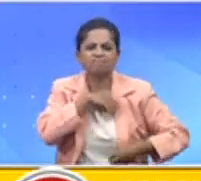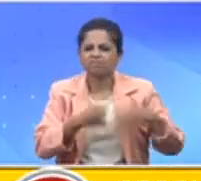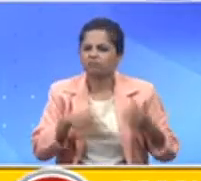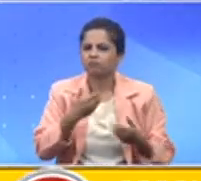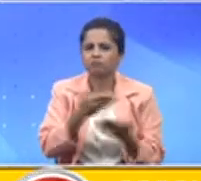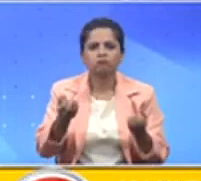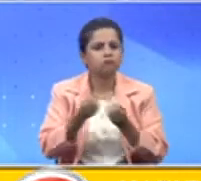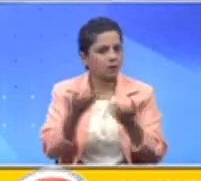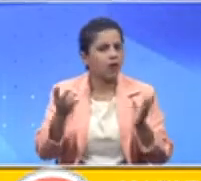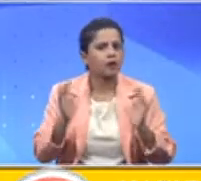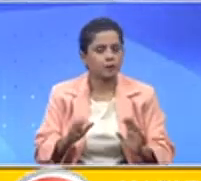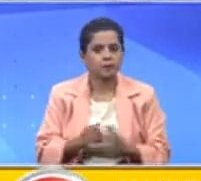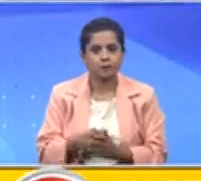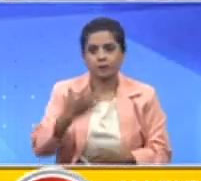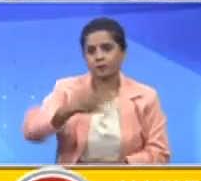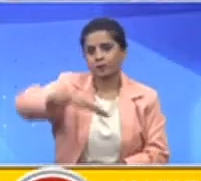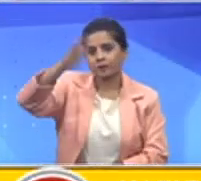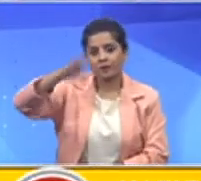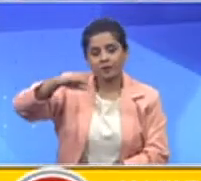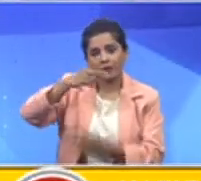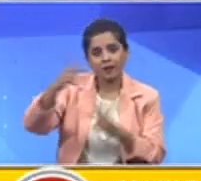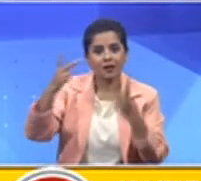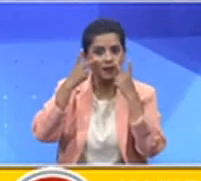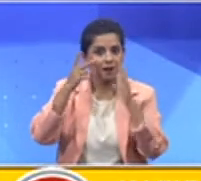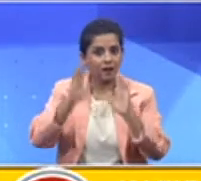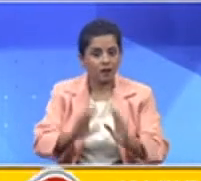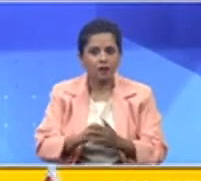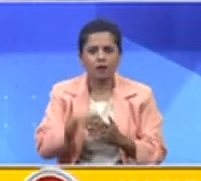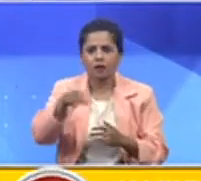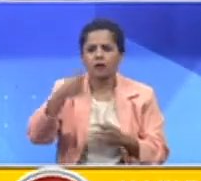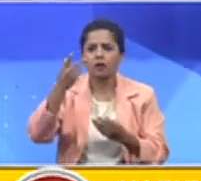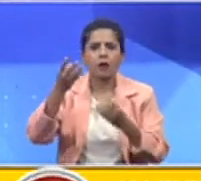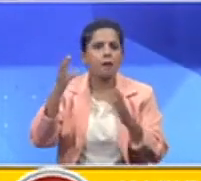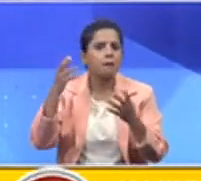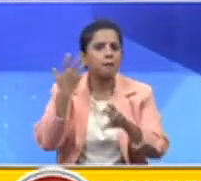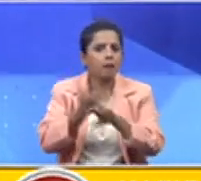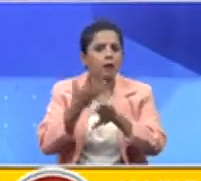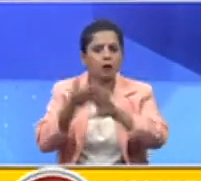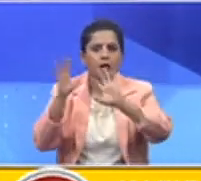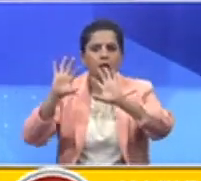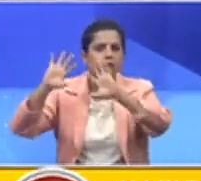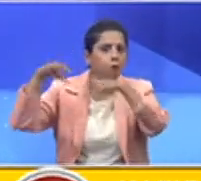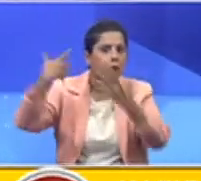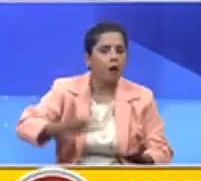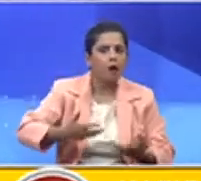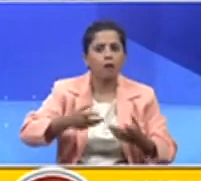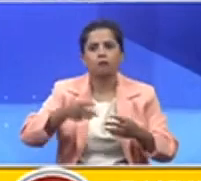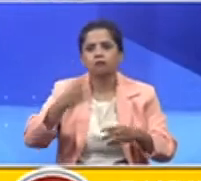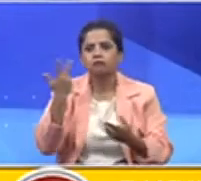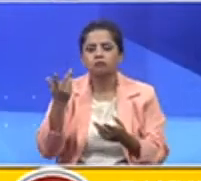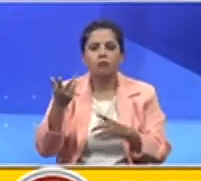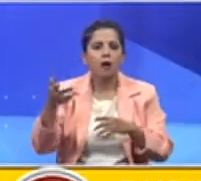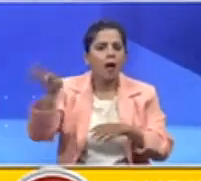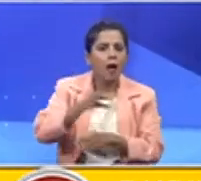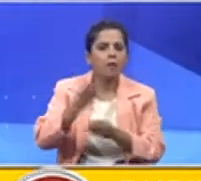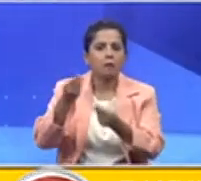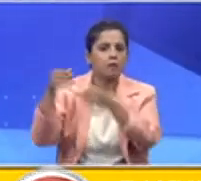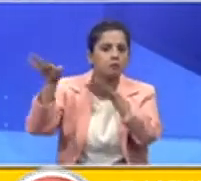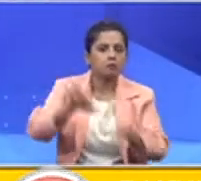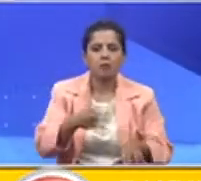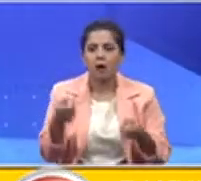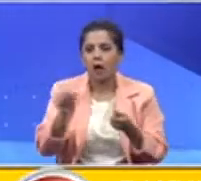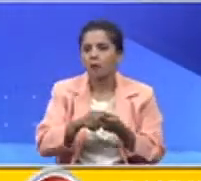पहडी इलाकों में भुस्खलन की घटनाएं भी हुई है इसी दवरान